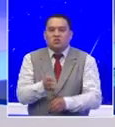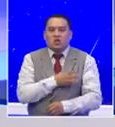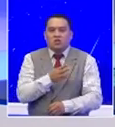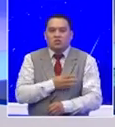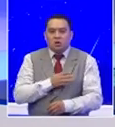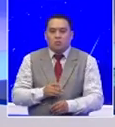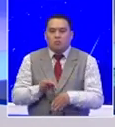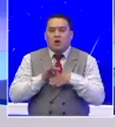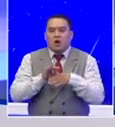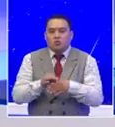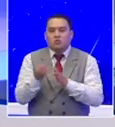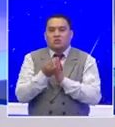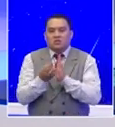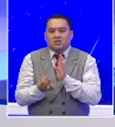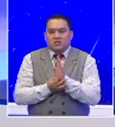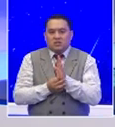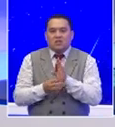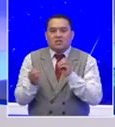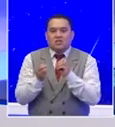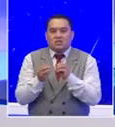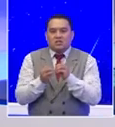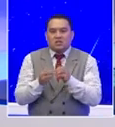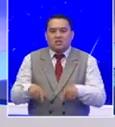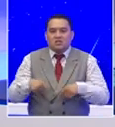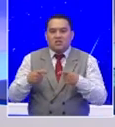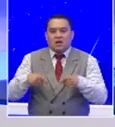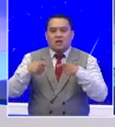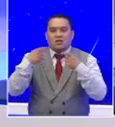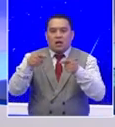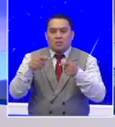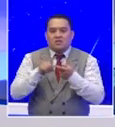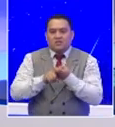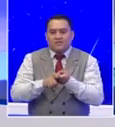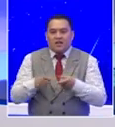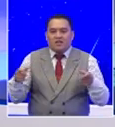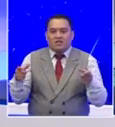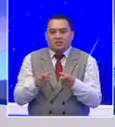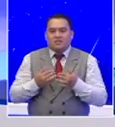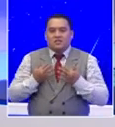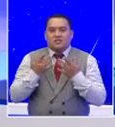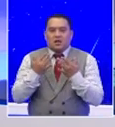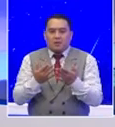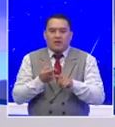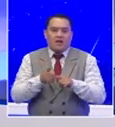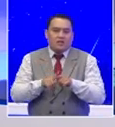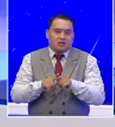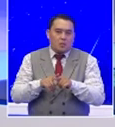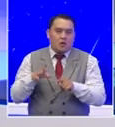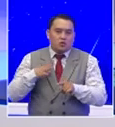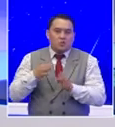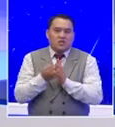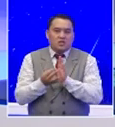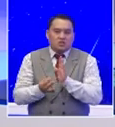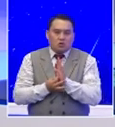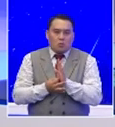тысяч изъявивших желание пройдут тесты в 10 потоков. Это связано с санитарными требованиями. Напомню, в этом году